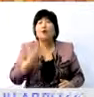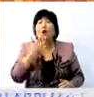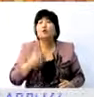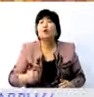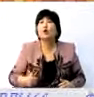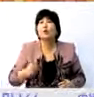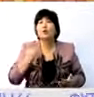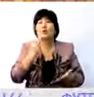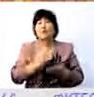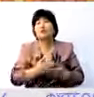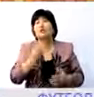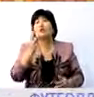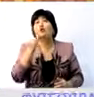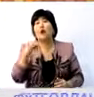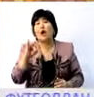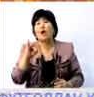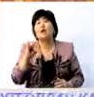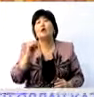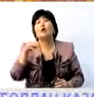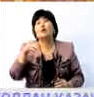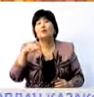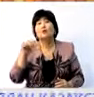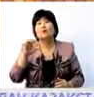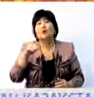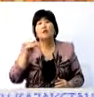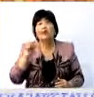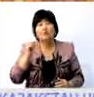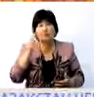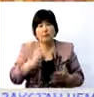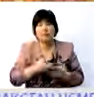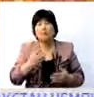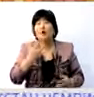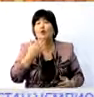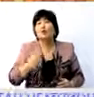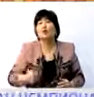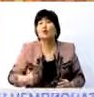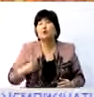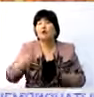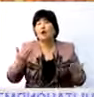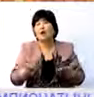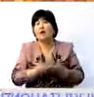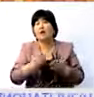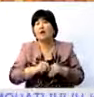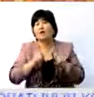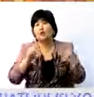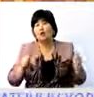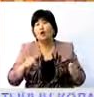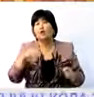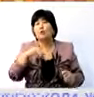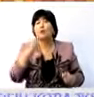жерде Мұстафа Шоқай бар. Өйткені біз ұлттық мүддені, ұлттың рухани жаңғыруын Мұстафа